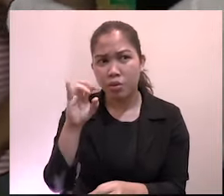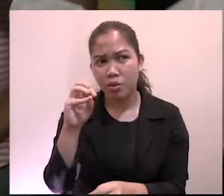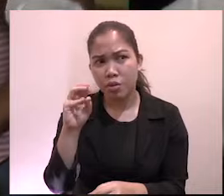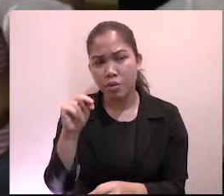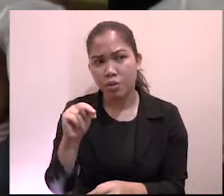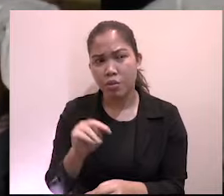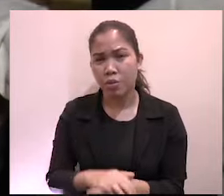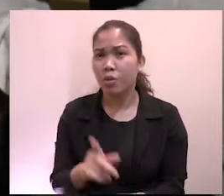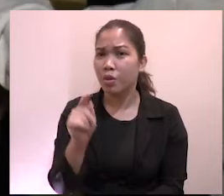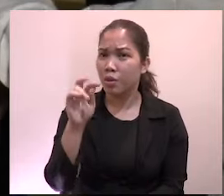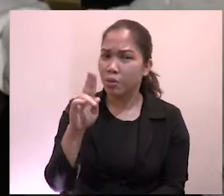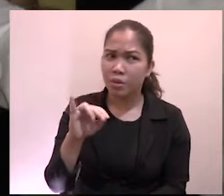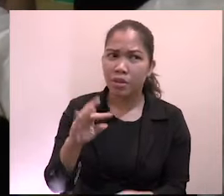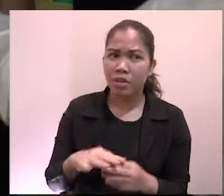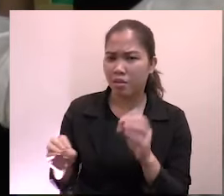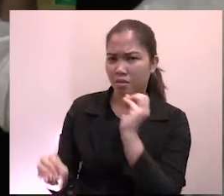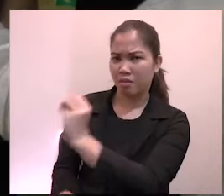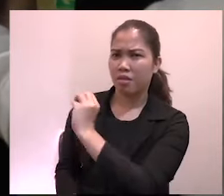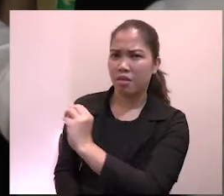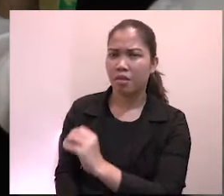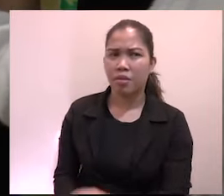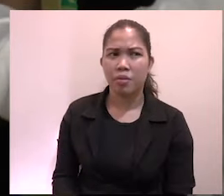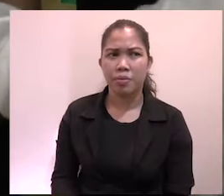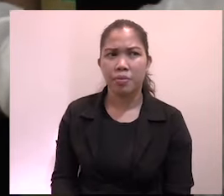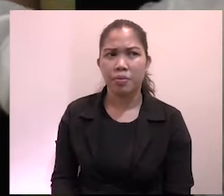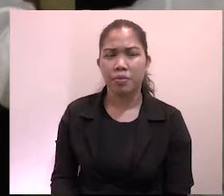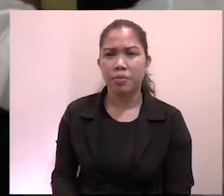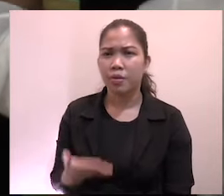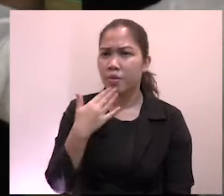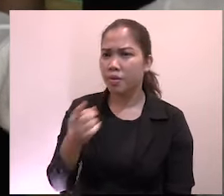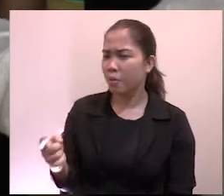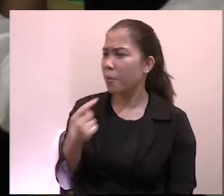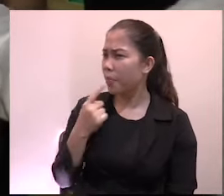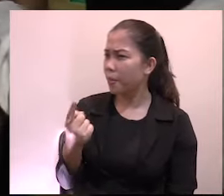monthly naman, ang tuition na yan, kasi kwan na yan, pwede yung kwan eh, di ba yung,